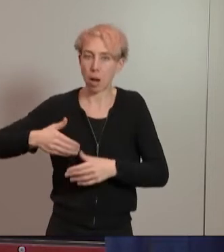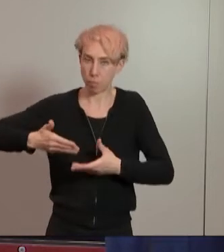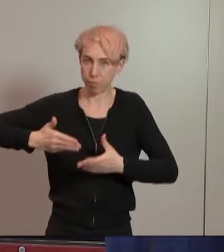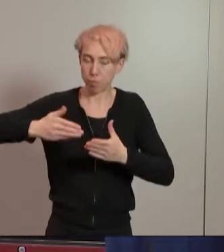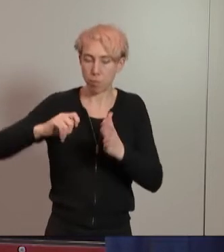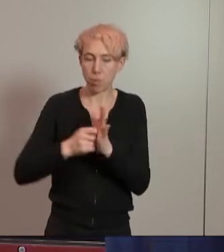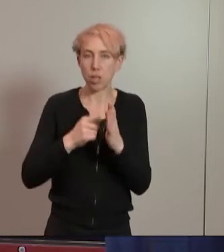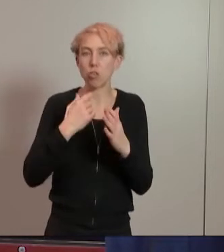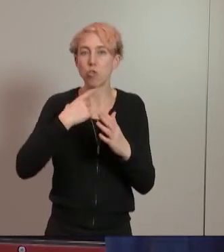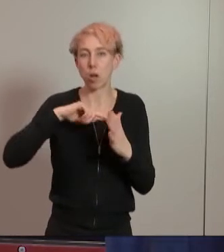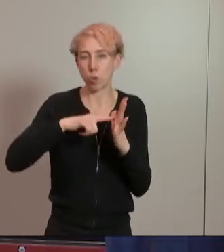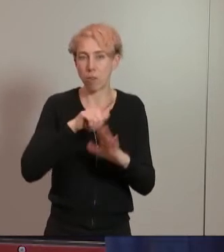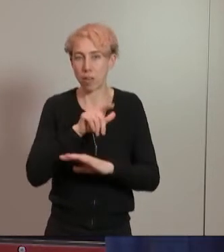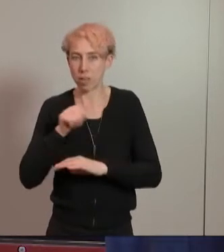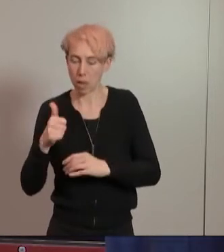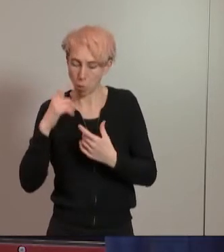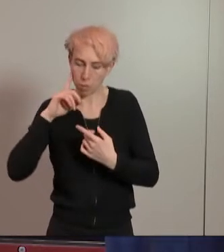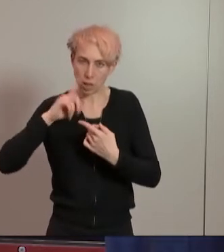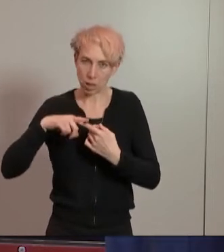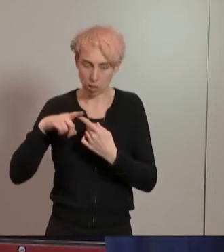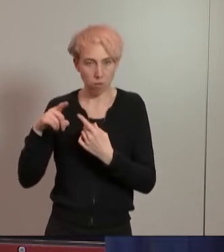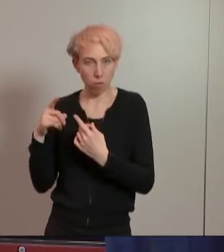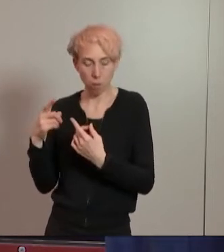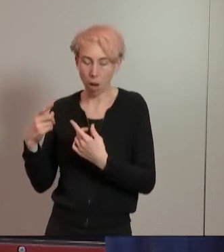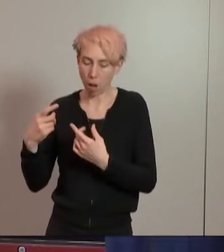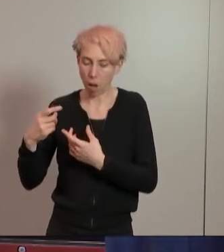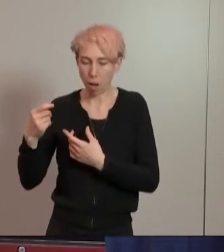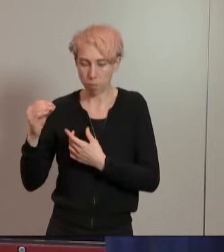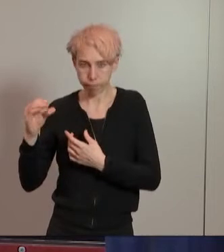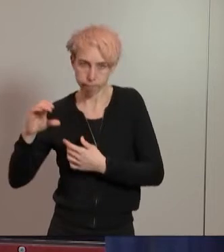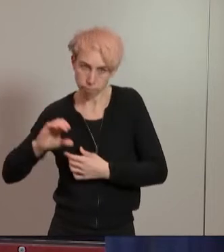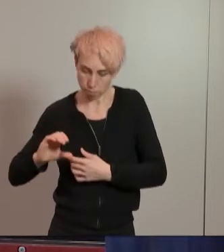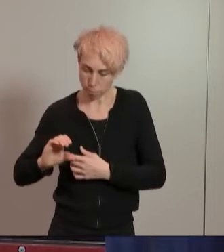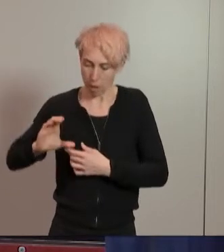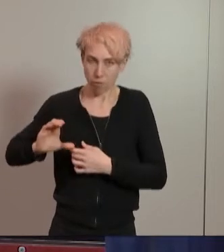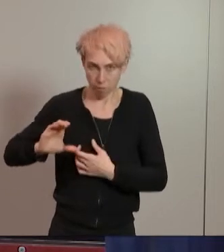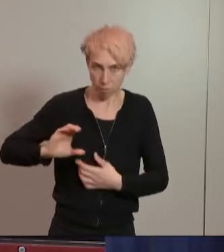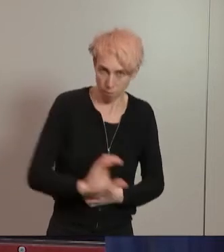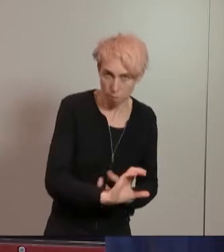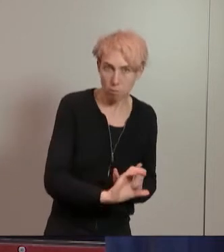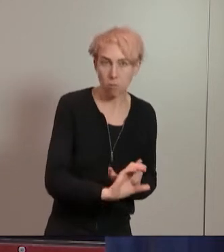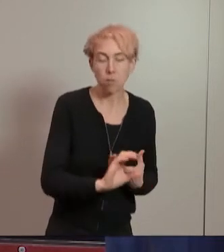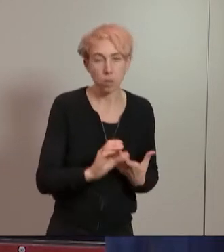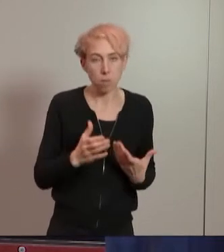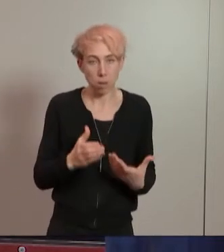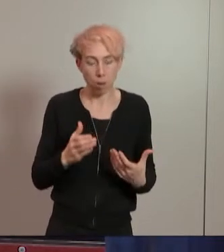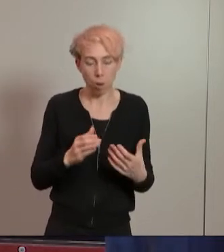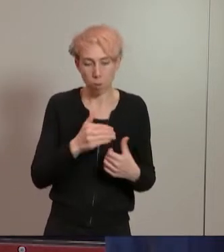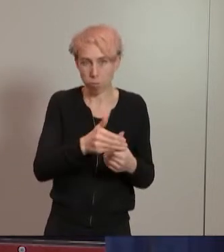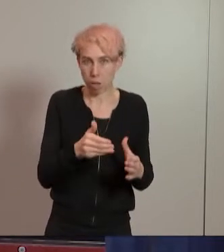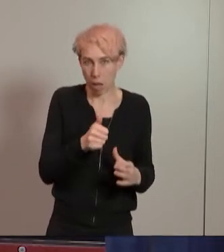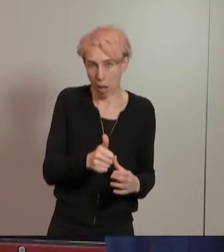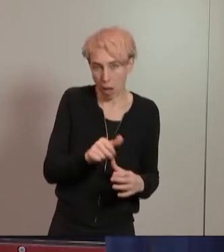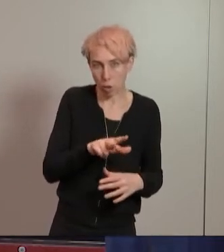en juin 2021 pour majorer la participation versée aux agents. Celle-ci s'élève désormais pour la tranche 1 à